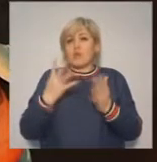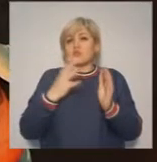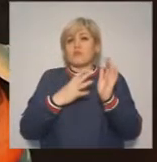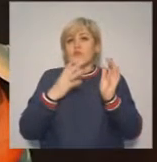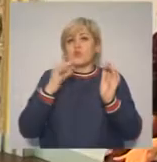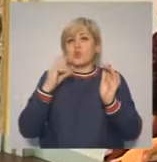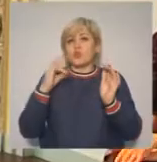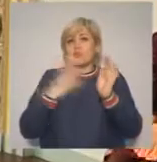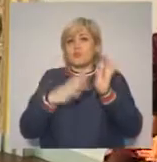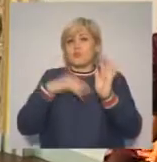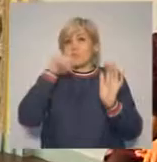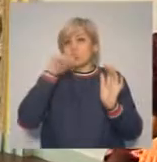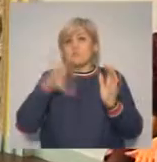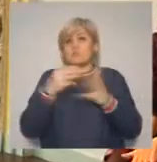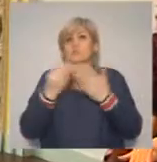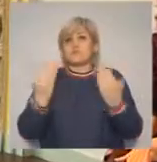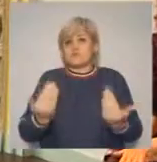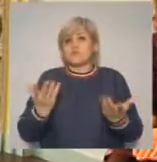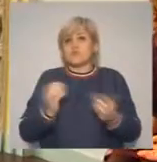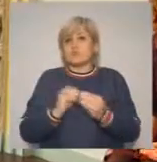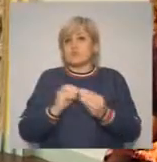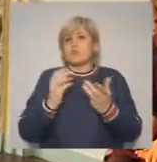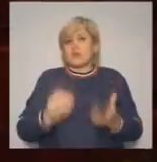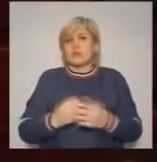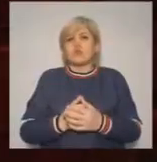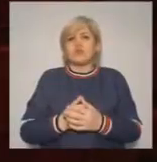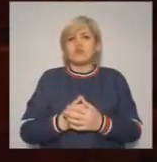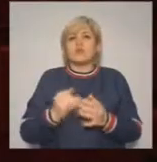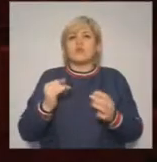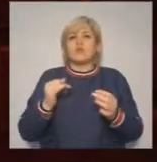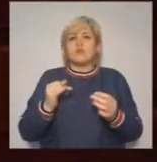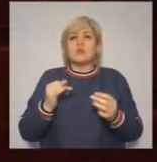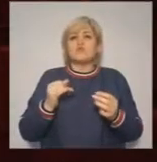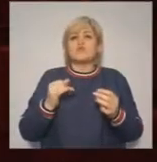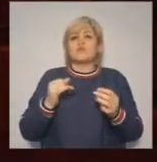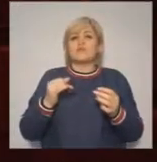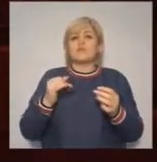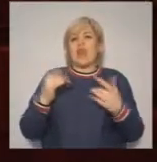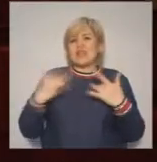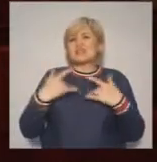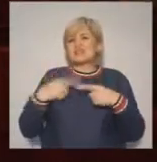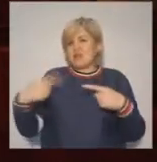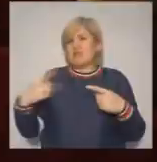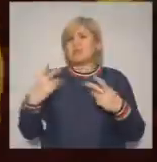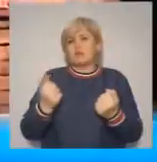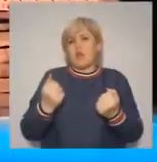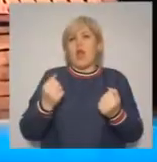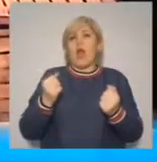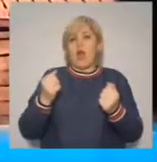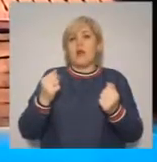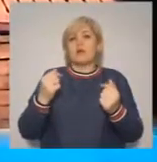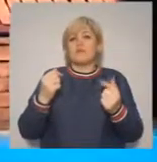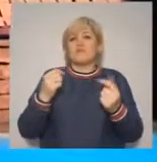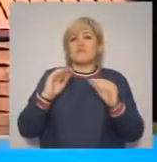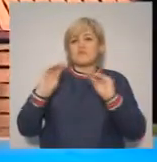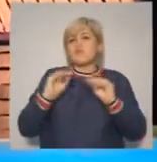изменилось практически все. На сцену с другими декорациями выходят другие артисты. Прежней осталась только сама история.